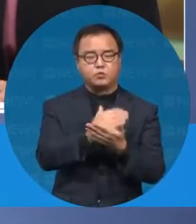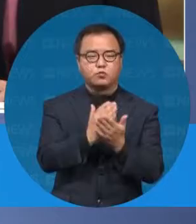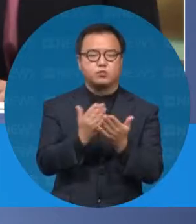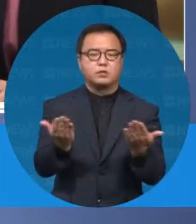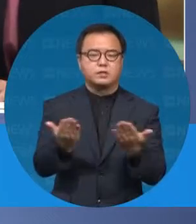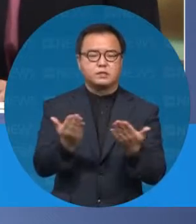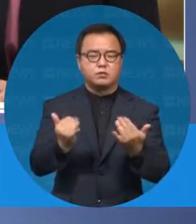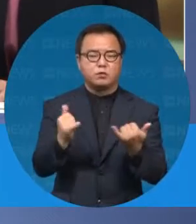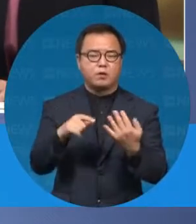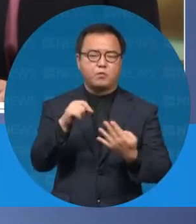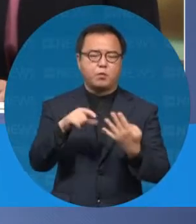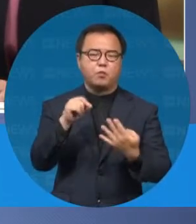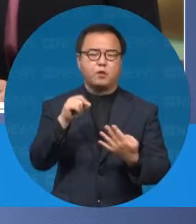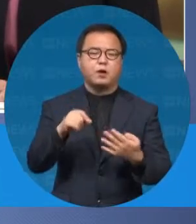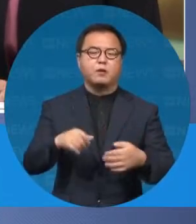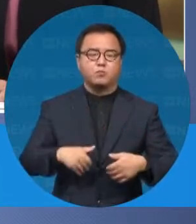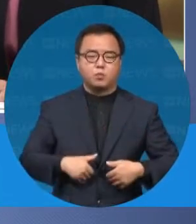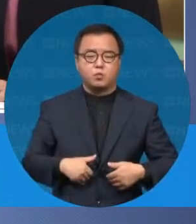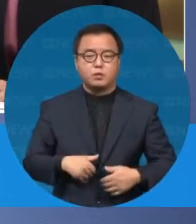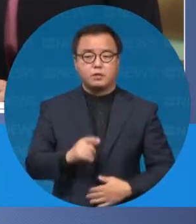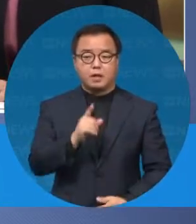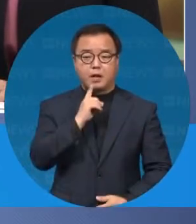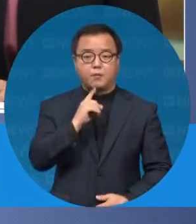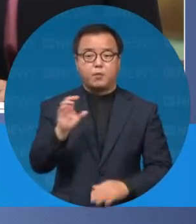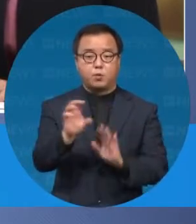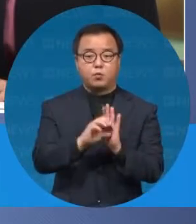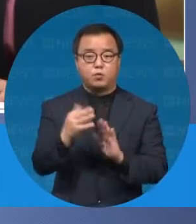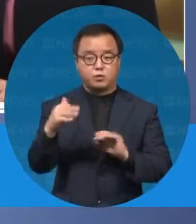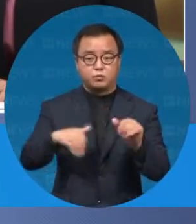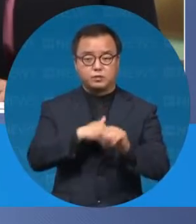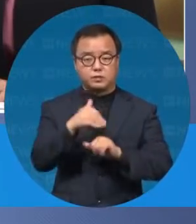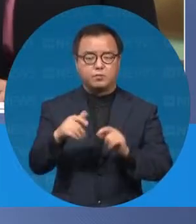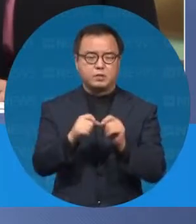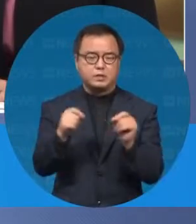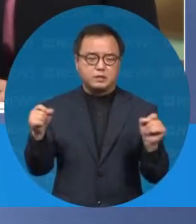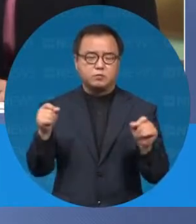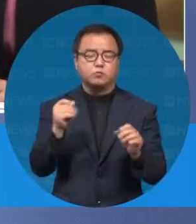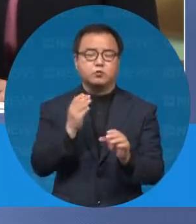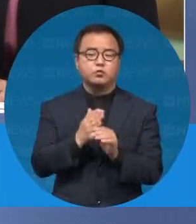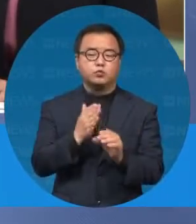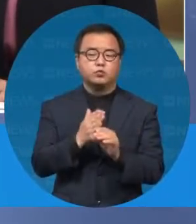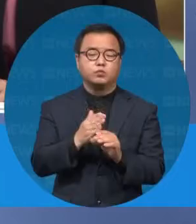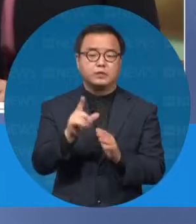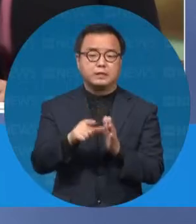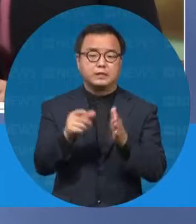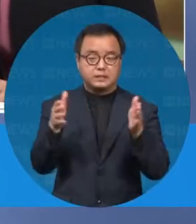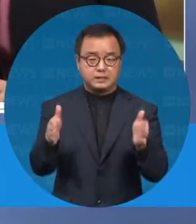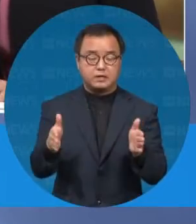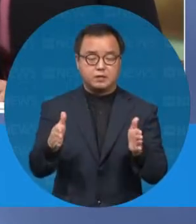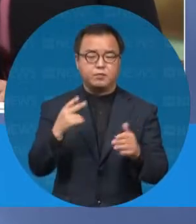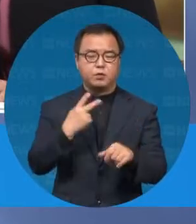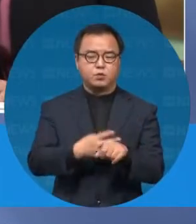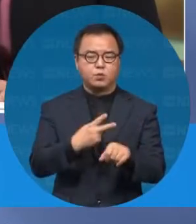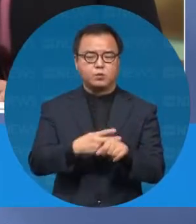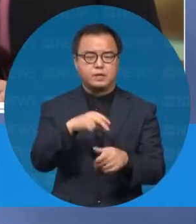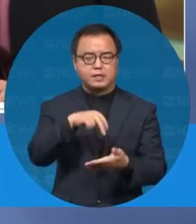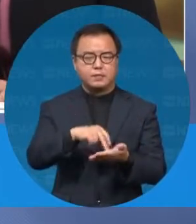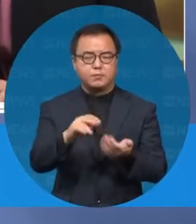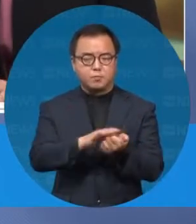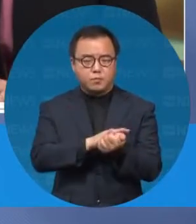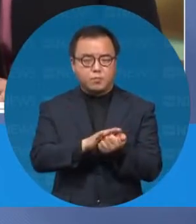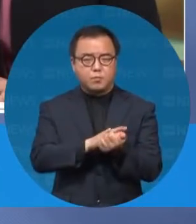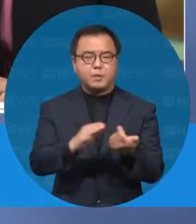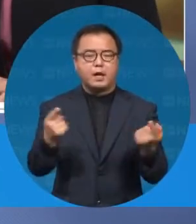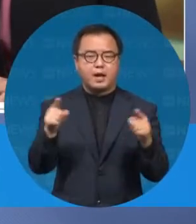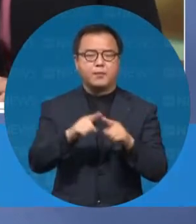것은 불가피하다 4 입장인데요 코로나 여파가 장기화되고 있는 만큼 이 기간동안 교사들의 처우 개선에 대한 부분도